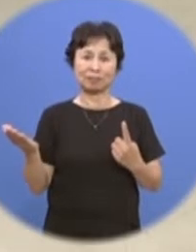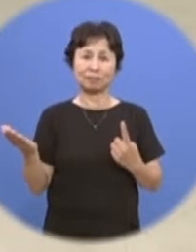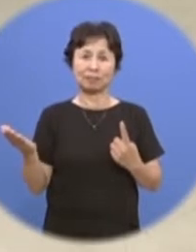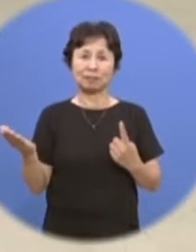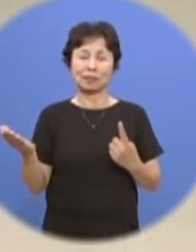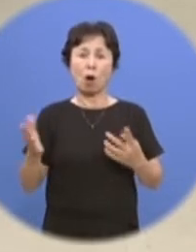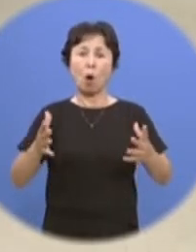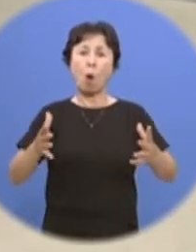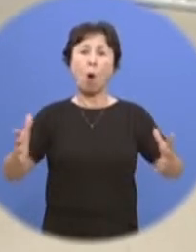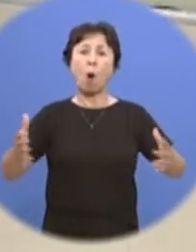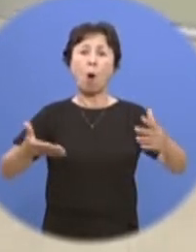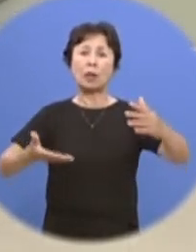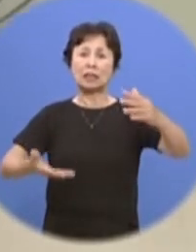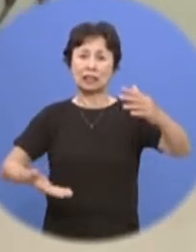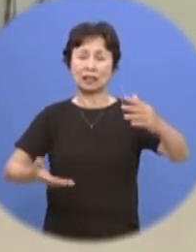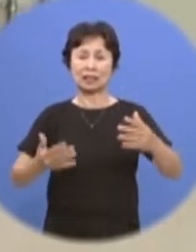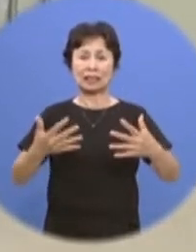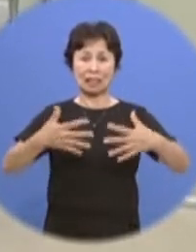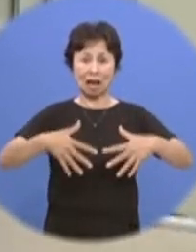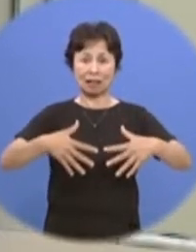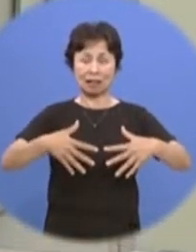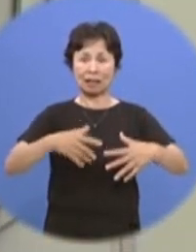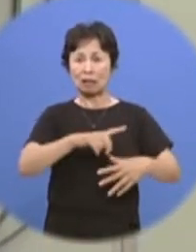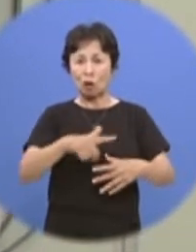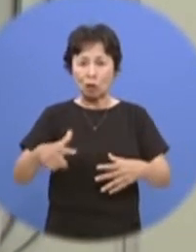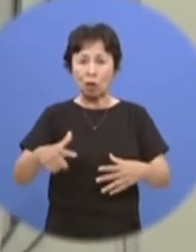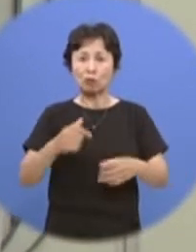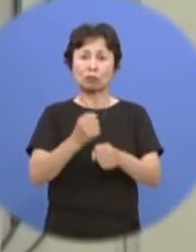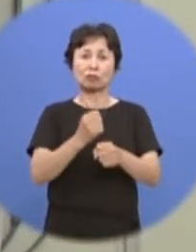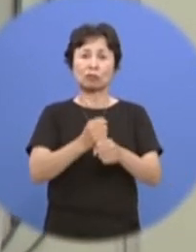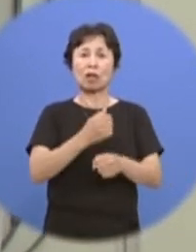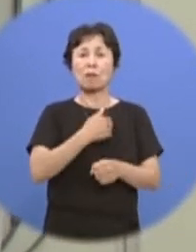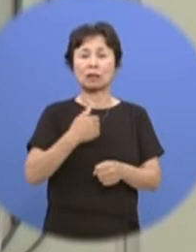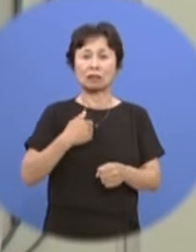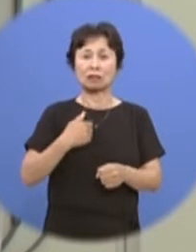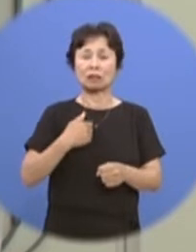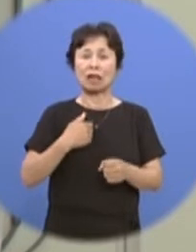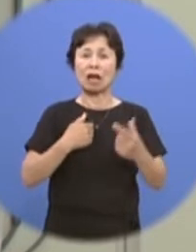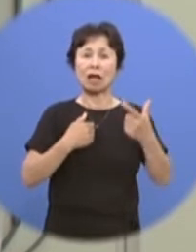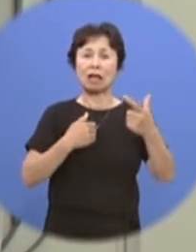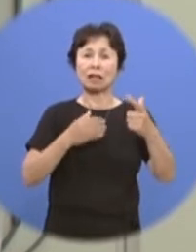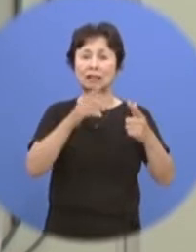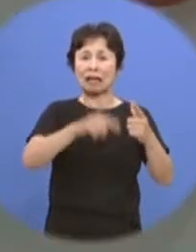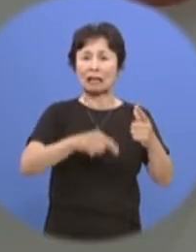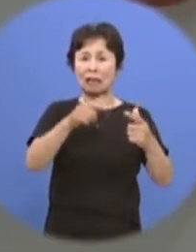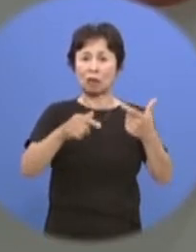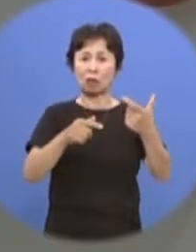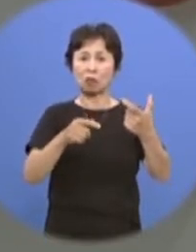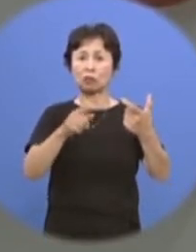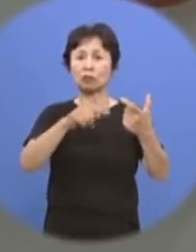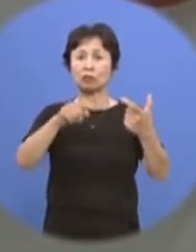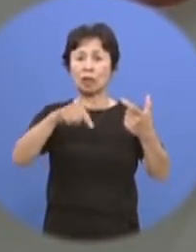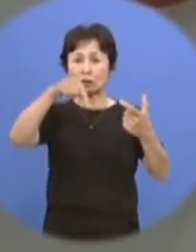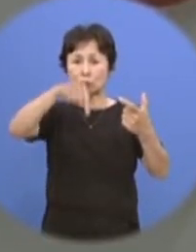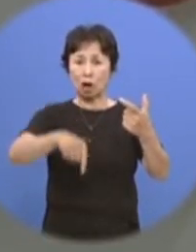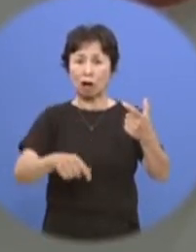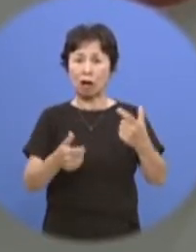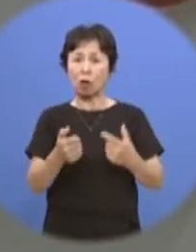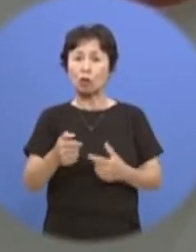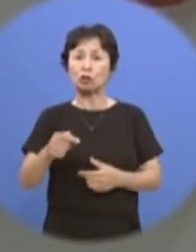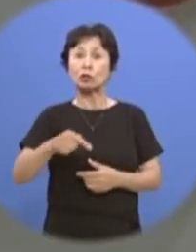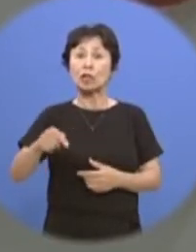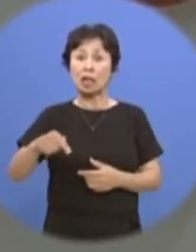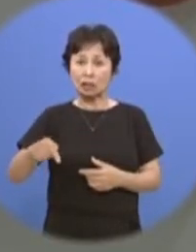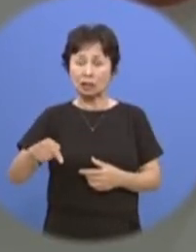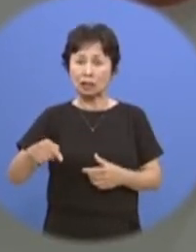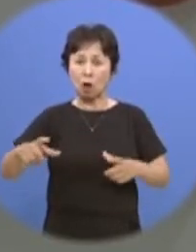ごく大きいサイズの造形が可能です。縦横が60センチ60センチ、深さが50センチのものまで造形することができ